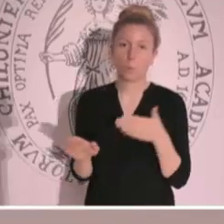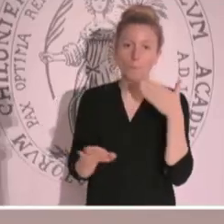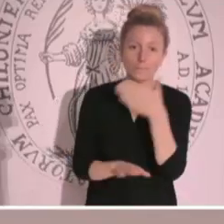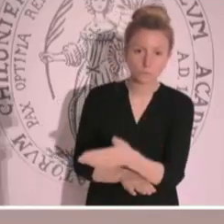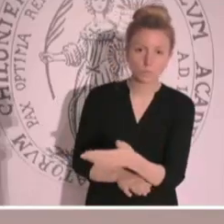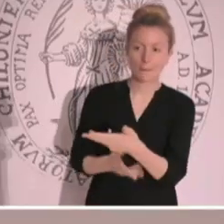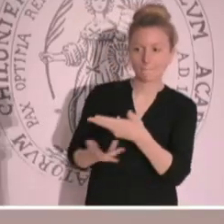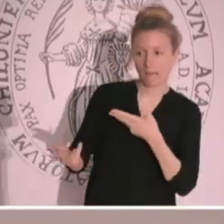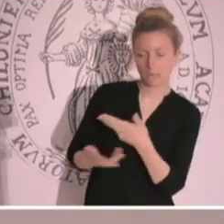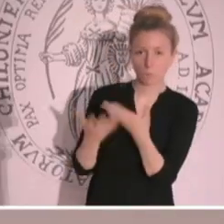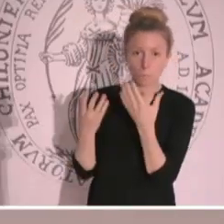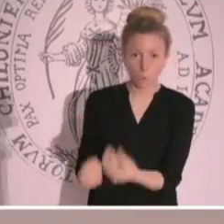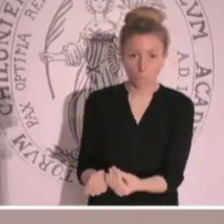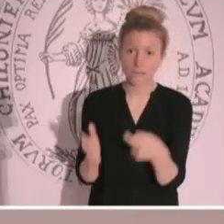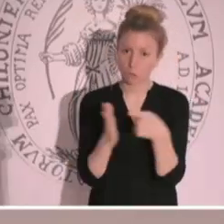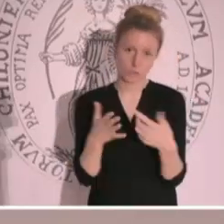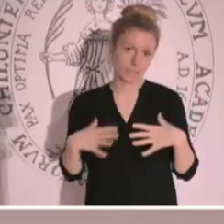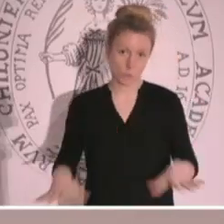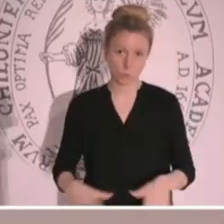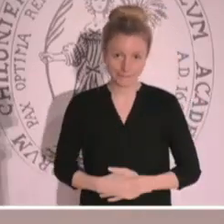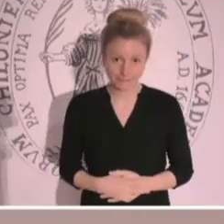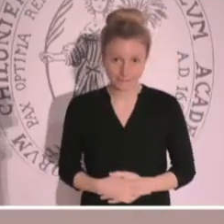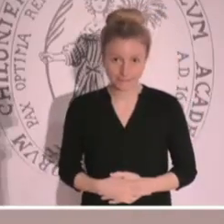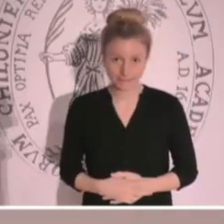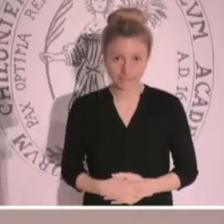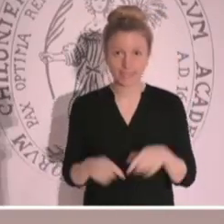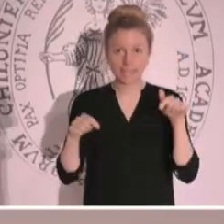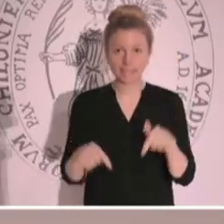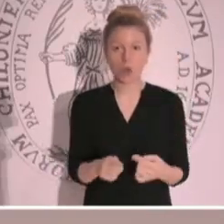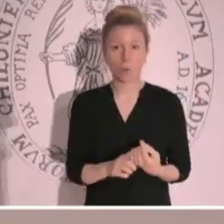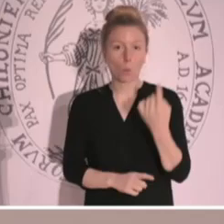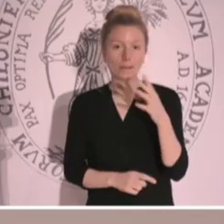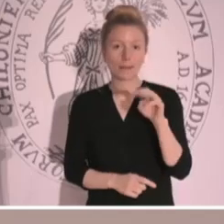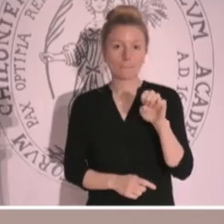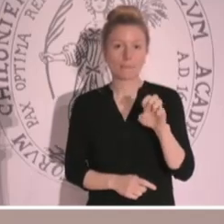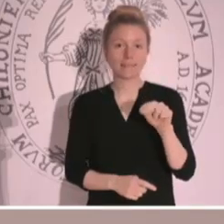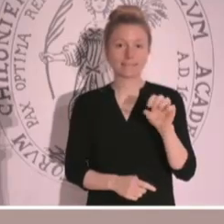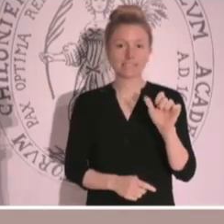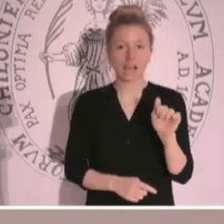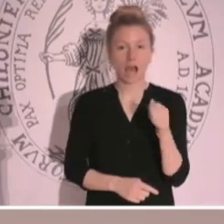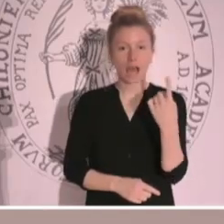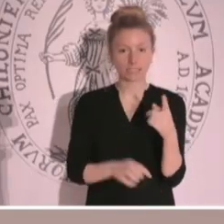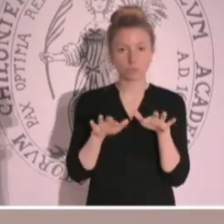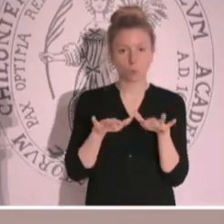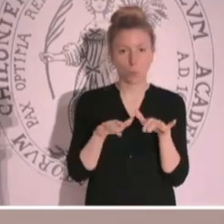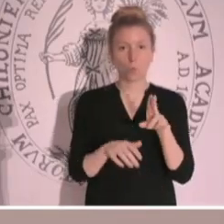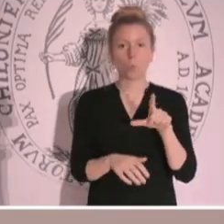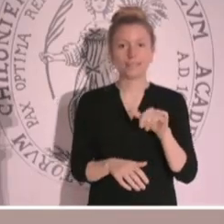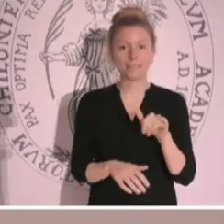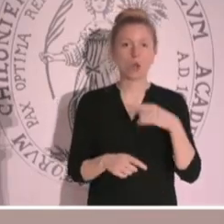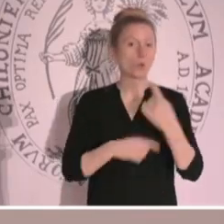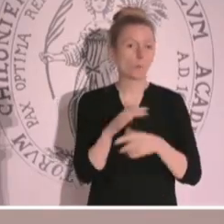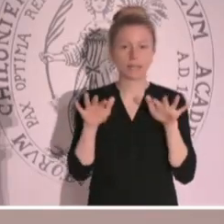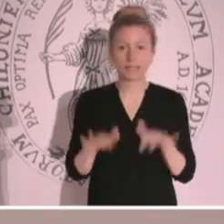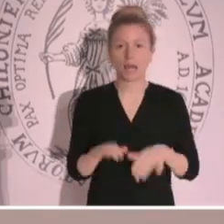oben, bei Mensa 1, ist Uli immer für euch erreichbar. Wir, der Vorstand des ASTAS,